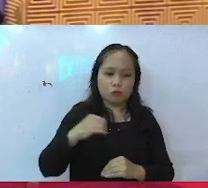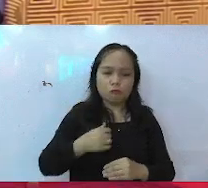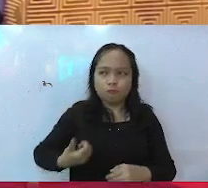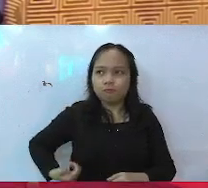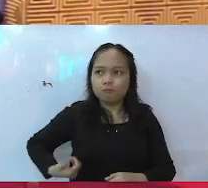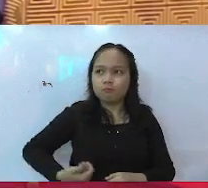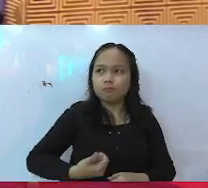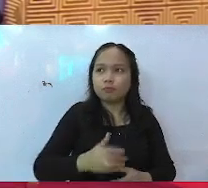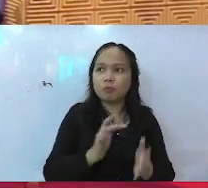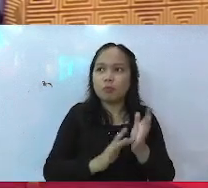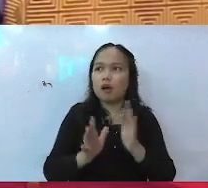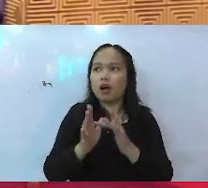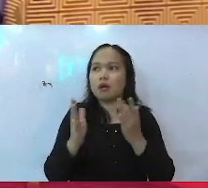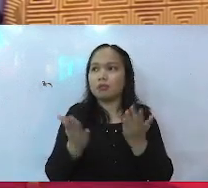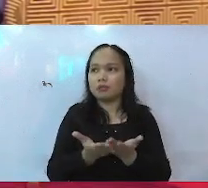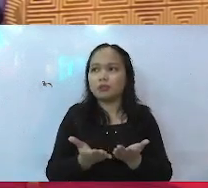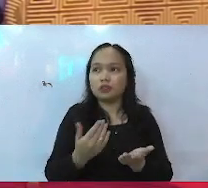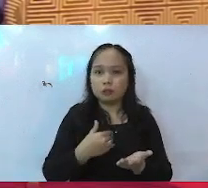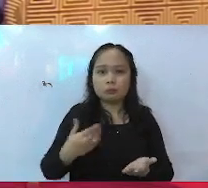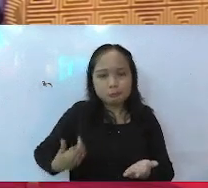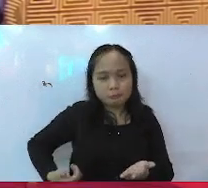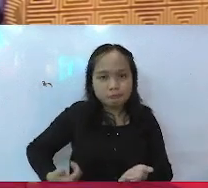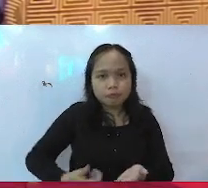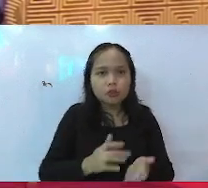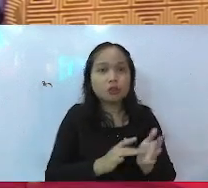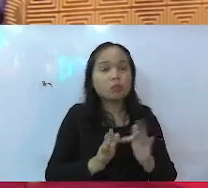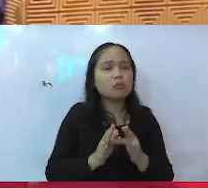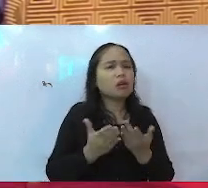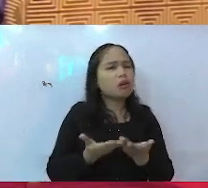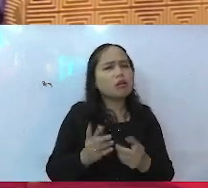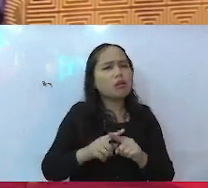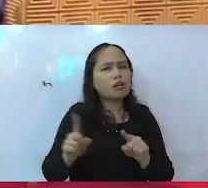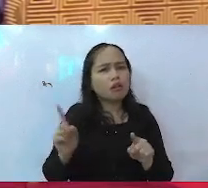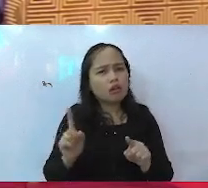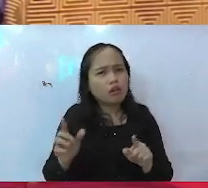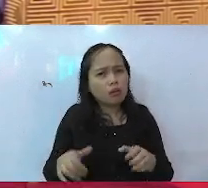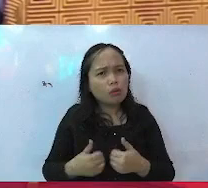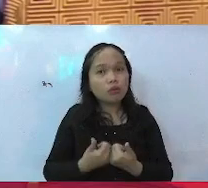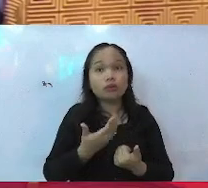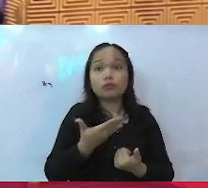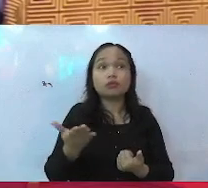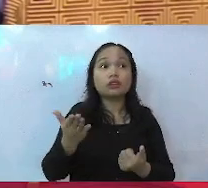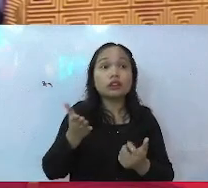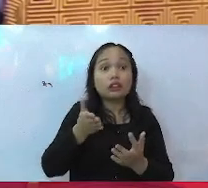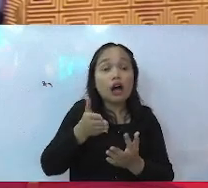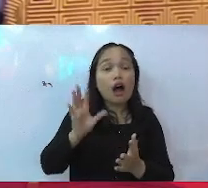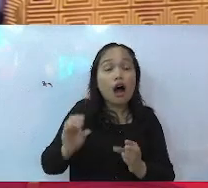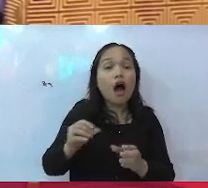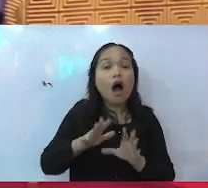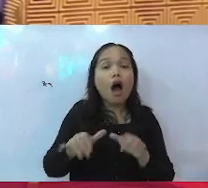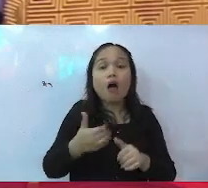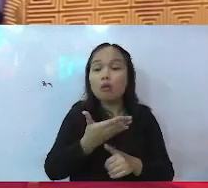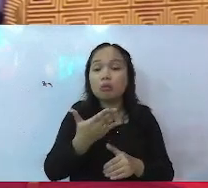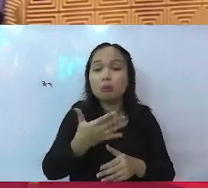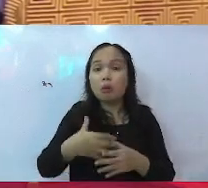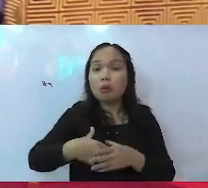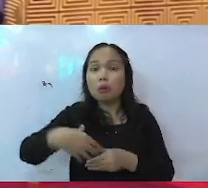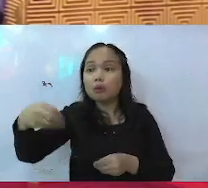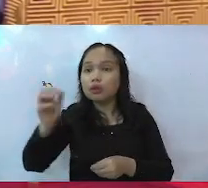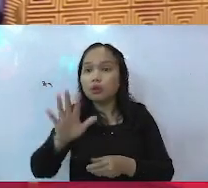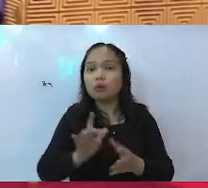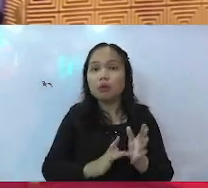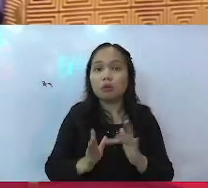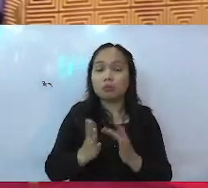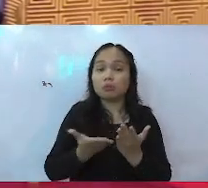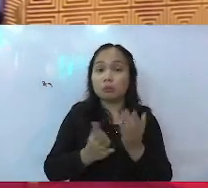ng bible sa bag ko talaga lang Pero ilang kaya nakakapag stand out sa inyo sa pamamagitan ng paglabas ng Bible sa bag ninyo '